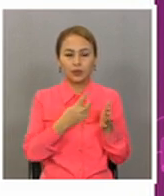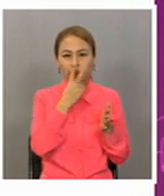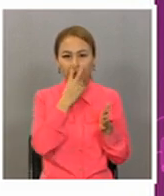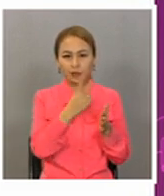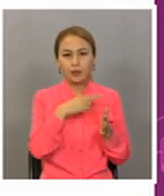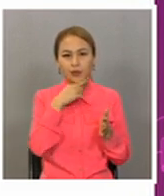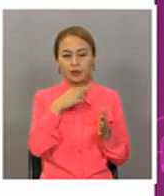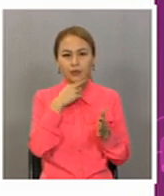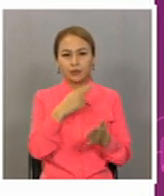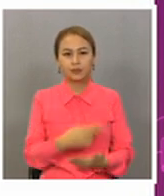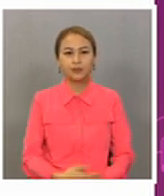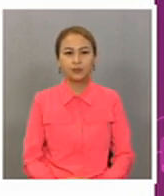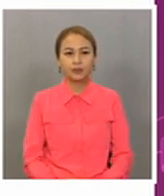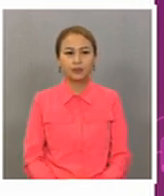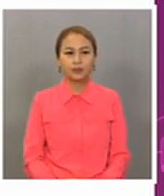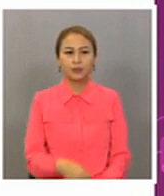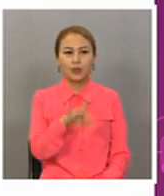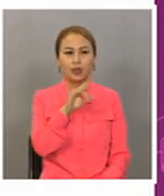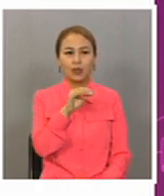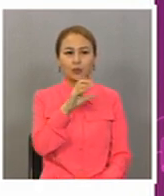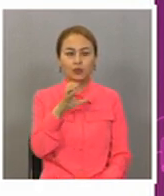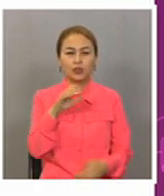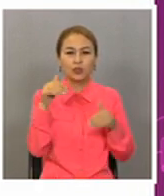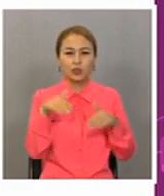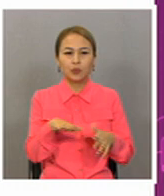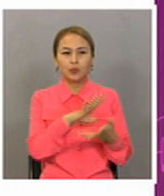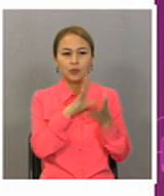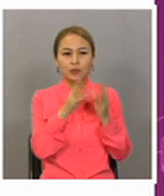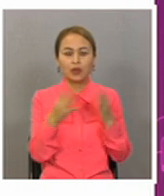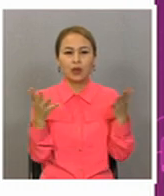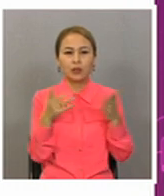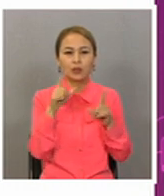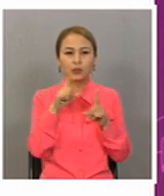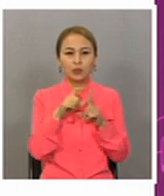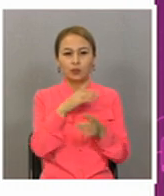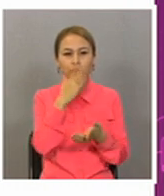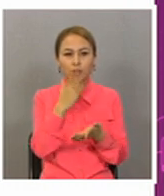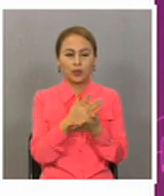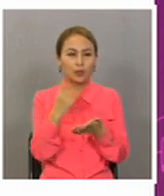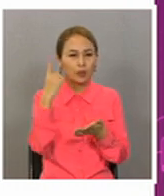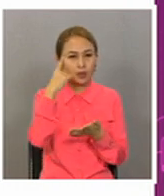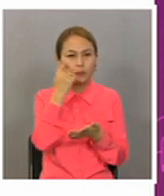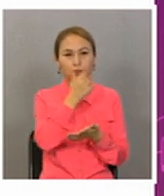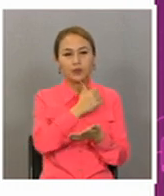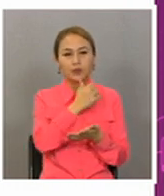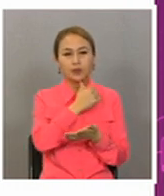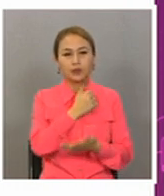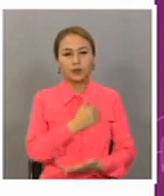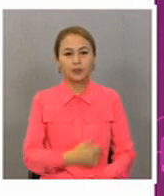аударыңдар. Ребустың шешуінде қандай сөз шығады? Ойланып көріңдер.